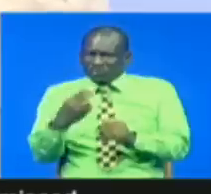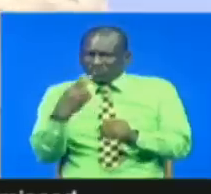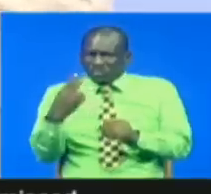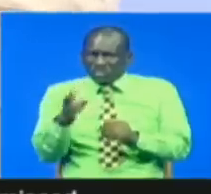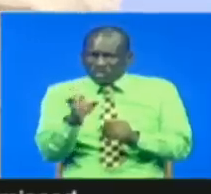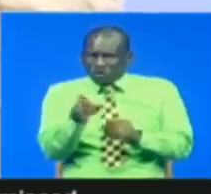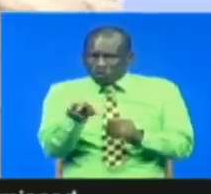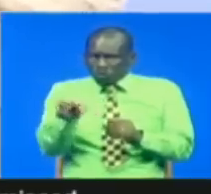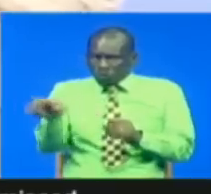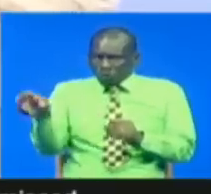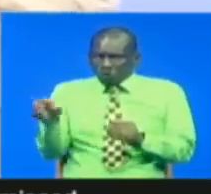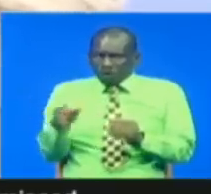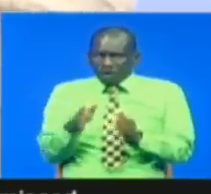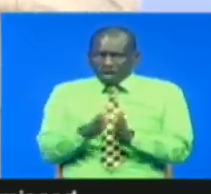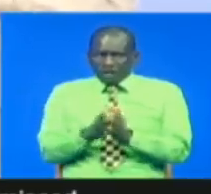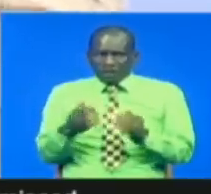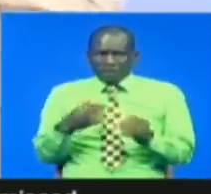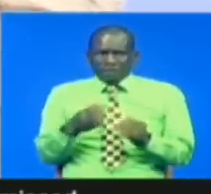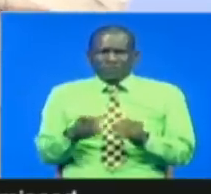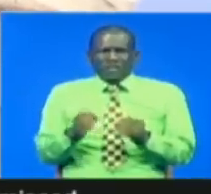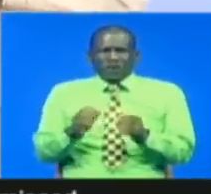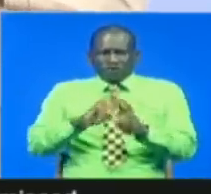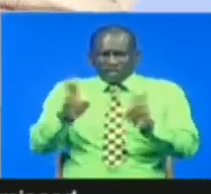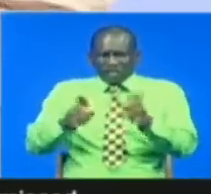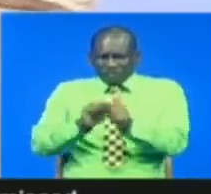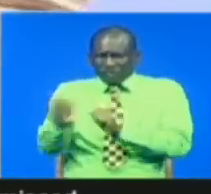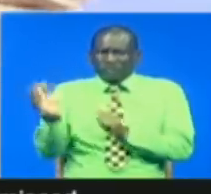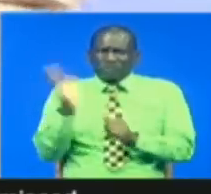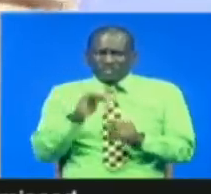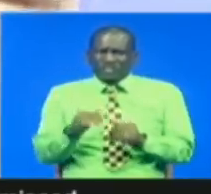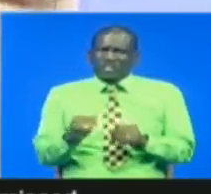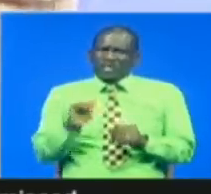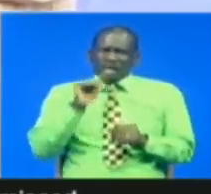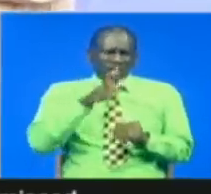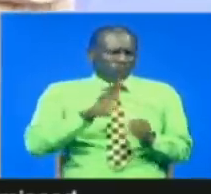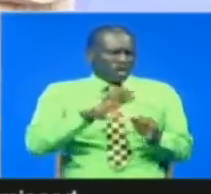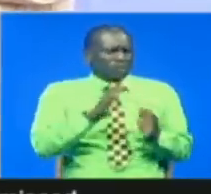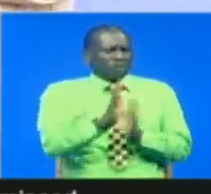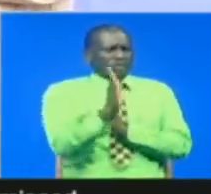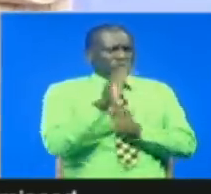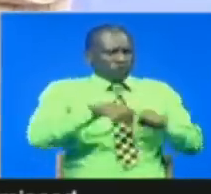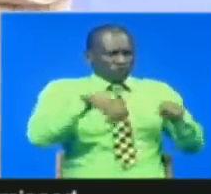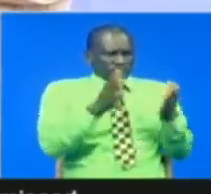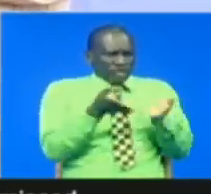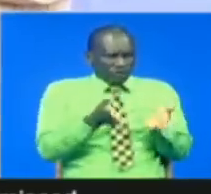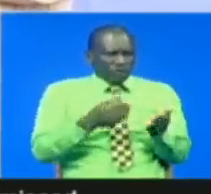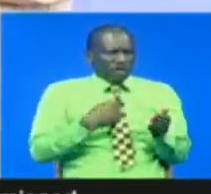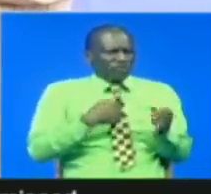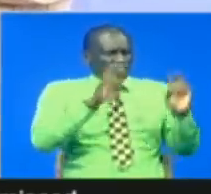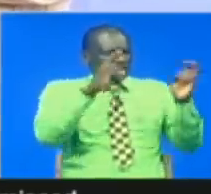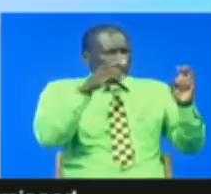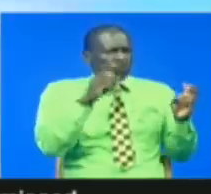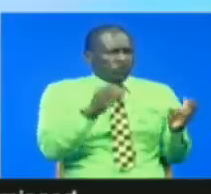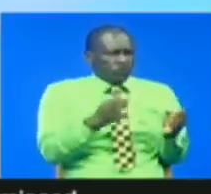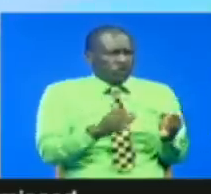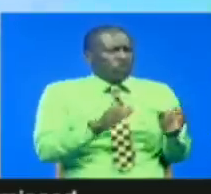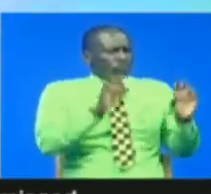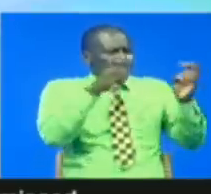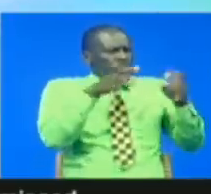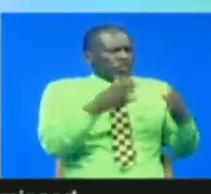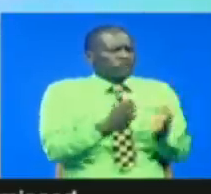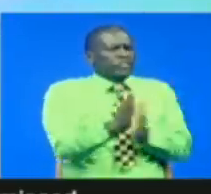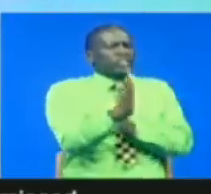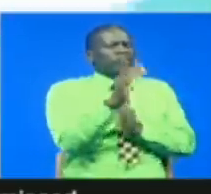hiyo, mimi kabla hata ni muda kidogo. Yeah. Alikuwa shapita. Nakuuliza juu ya walinzi kwa sababu sasa hizi kuna hilo jambo la walinzi